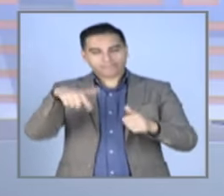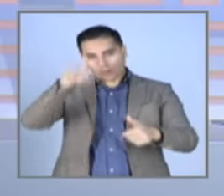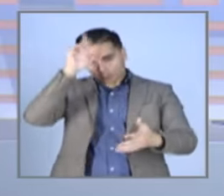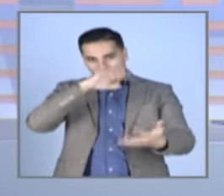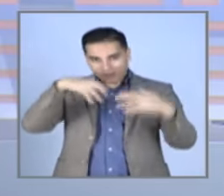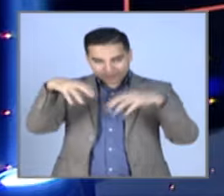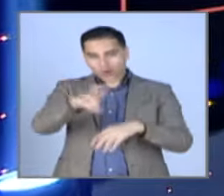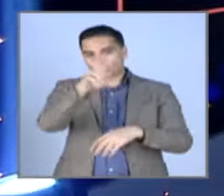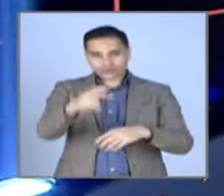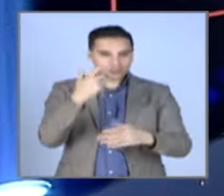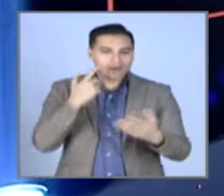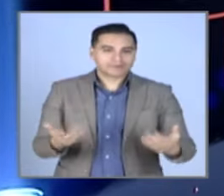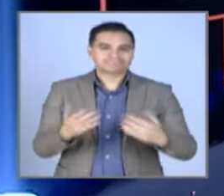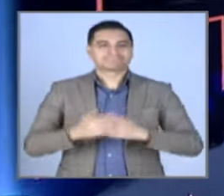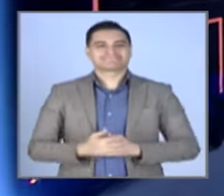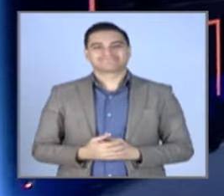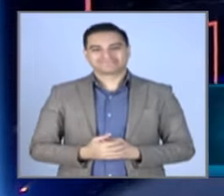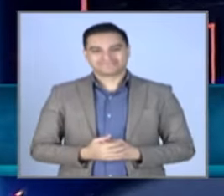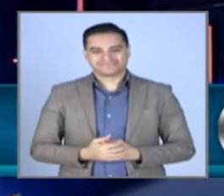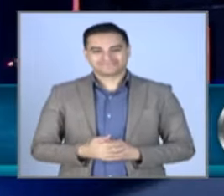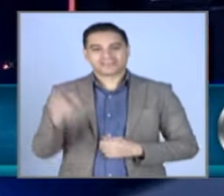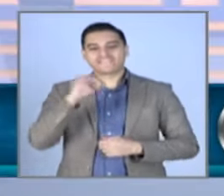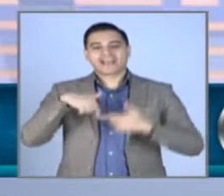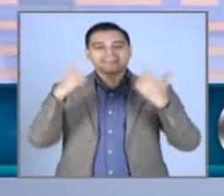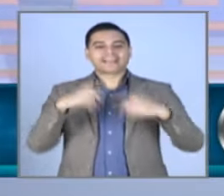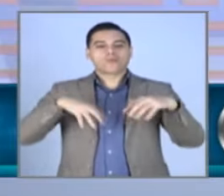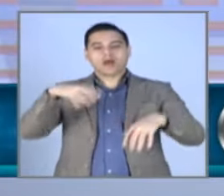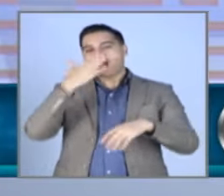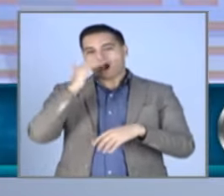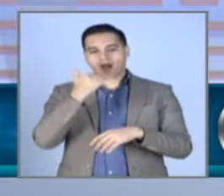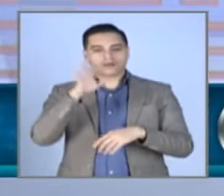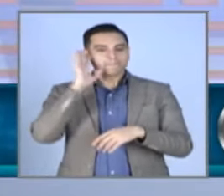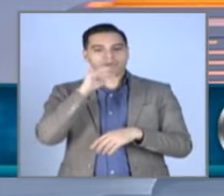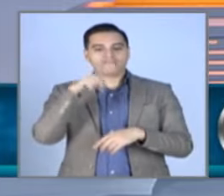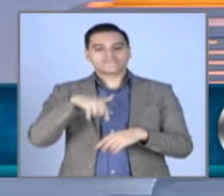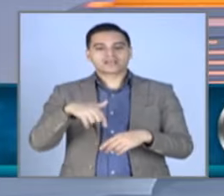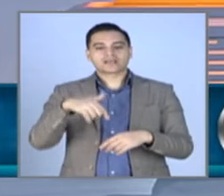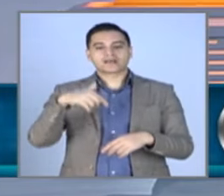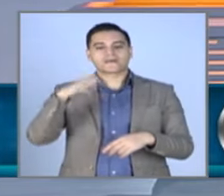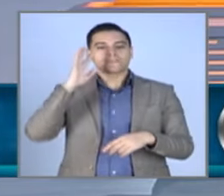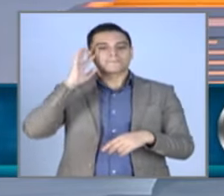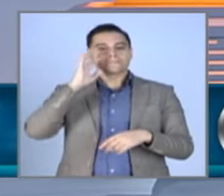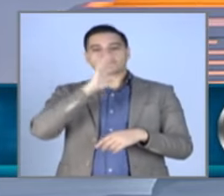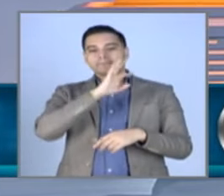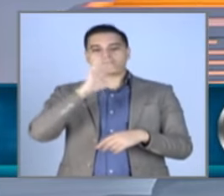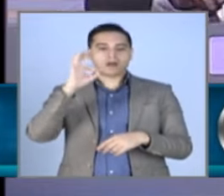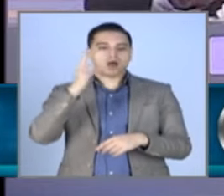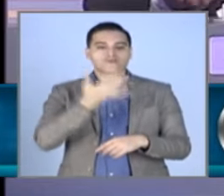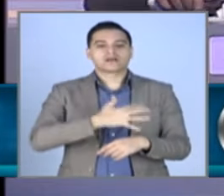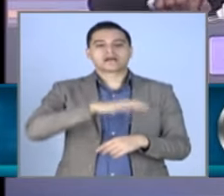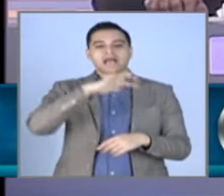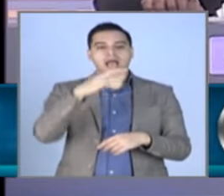جغرافيا والسؤال هو: في أي دولة خليجية تقع هضبة الأحمدي؟